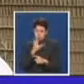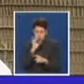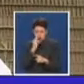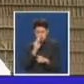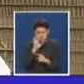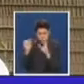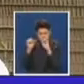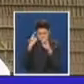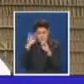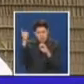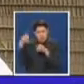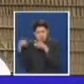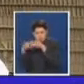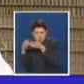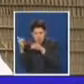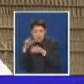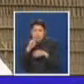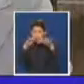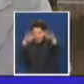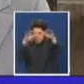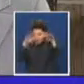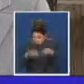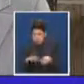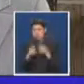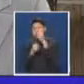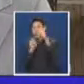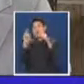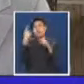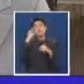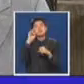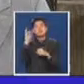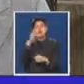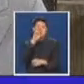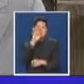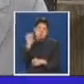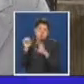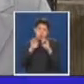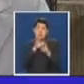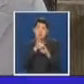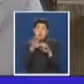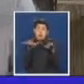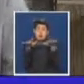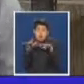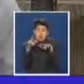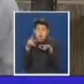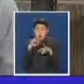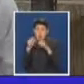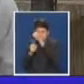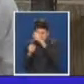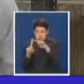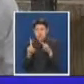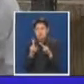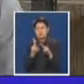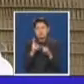าก็ยังมีบางกลุ่มเขาก็ประกาศว่าเดี๋ยวน้ำรถเขาจะเคลื่อนไหวอีกอะไรอย่างเงี้ยครับ เพราะฉะนั้นถ้าเกิดสถานการณ์ยังเป็นแบบนั้นก็คือไม่เลือกตั้ง ก็ยัง